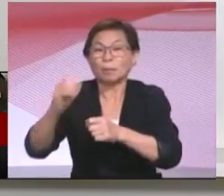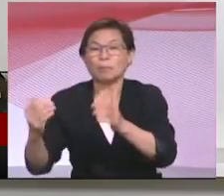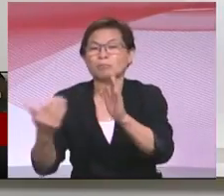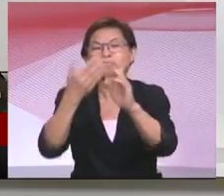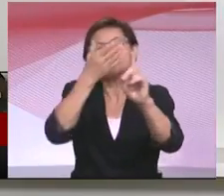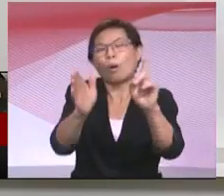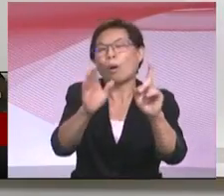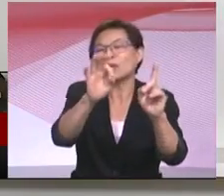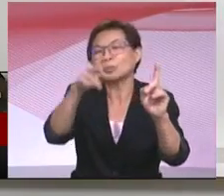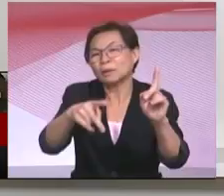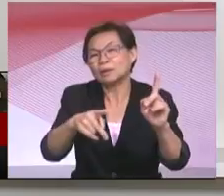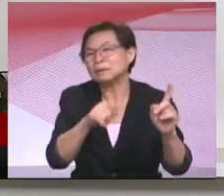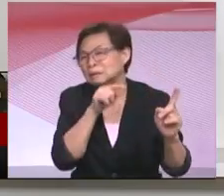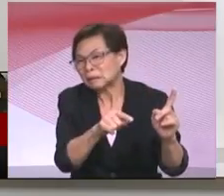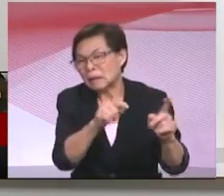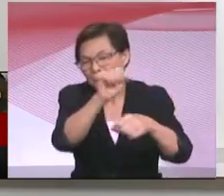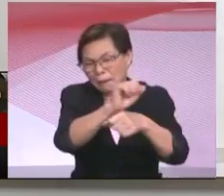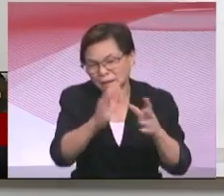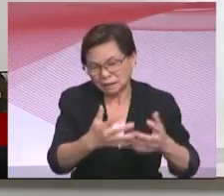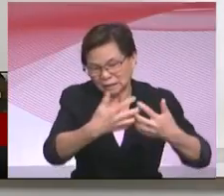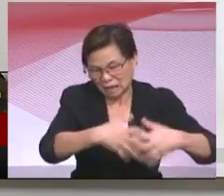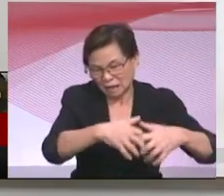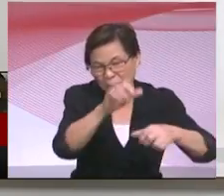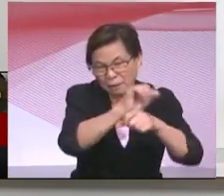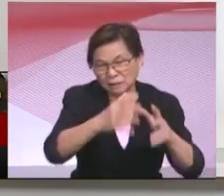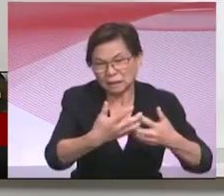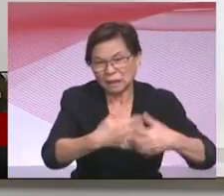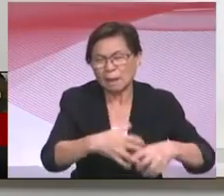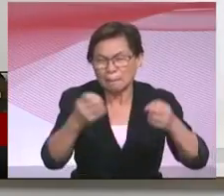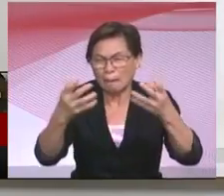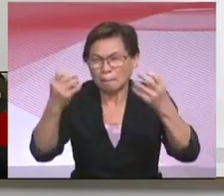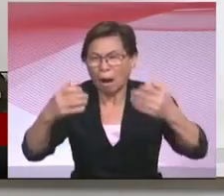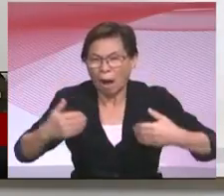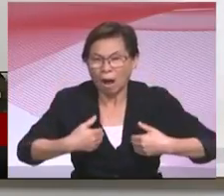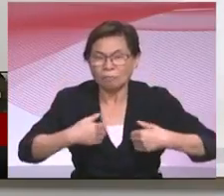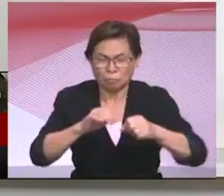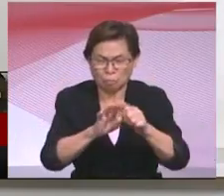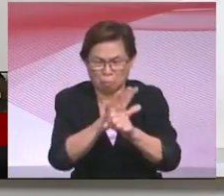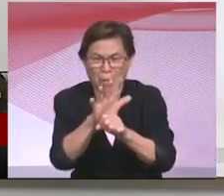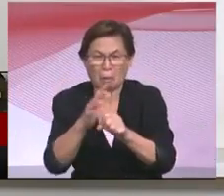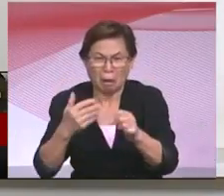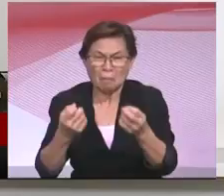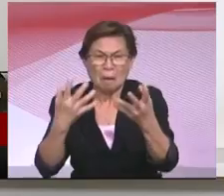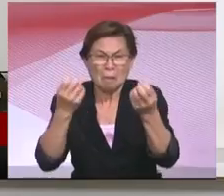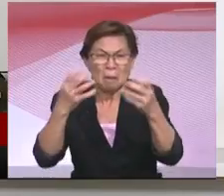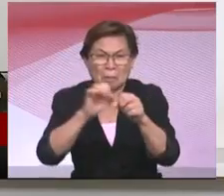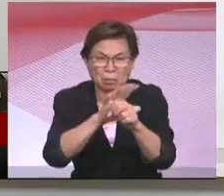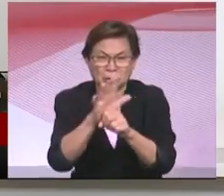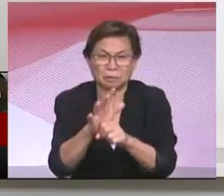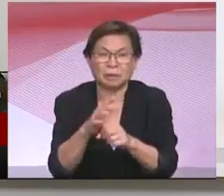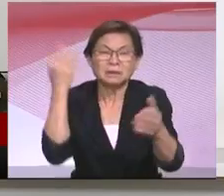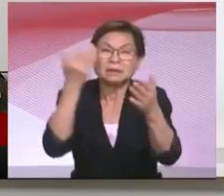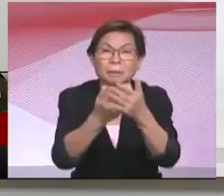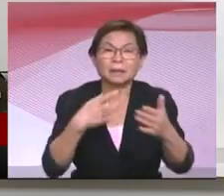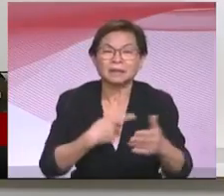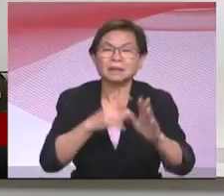melanggar SOP yang menyebabkan pekerja kilang mereka sebahagian besarnya didapati positif, ramai yang didapati positif,